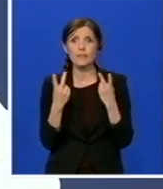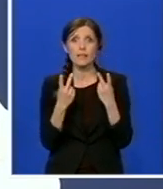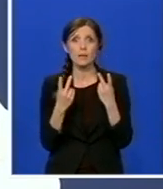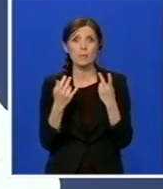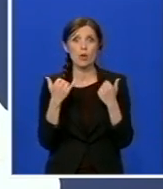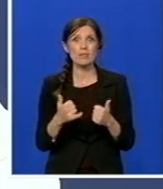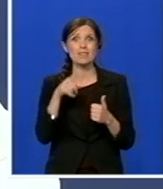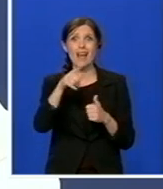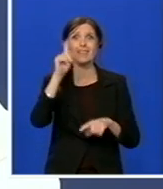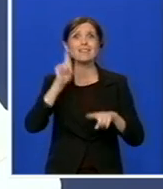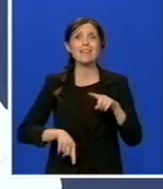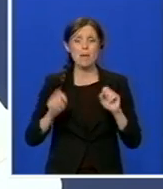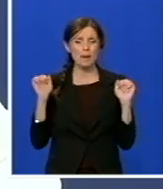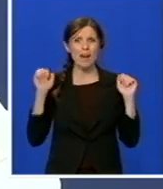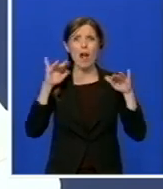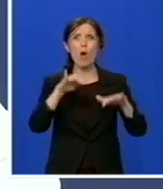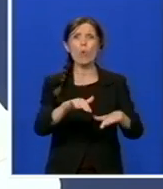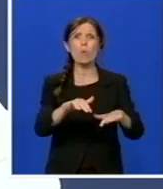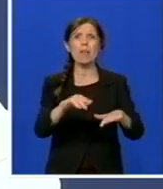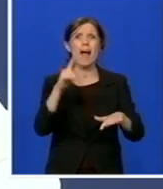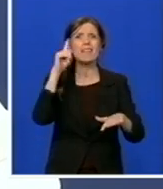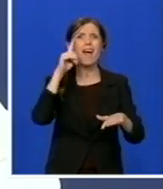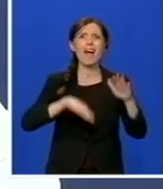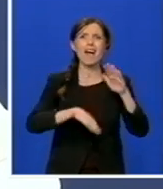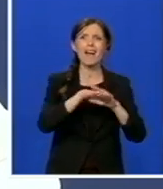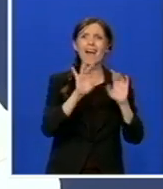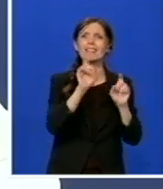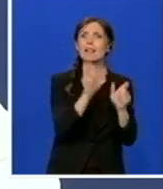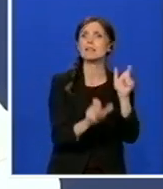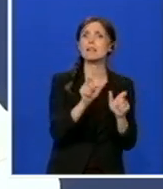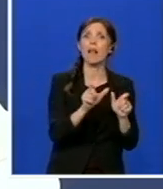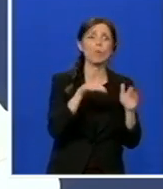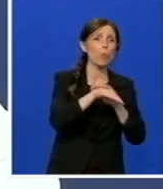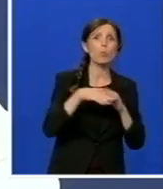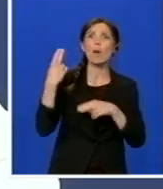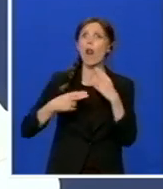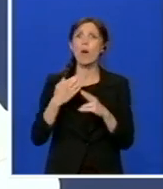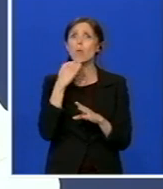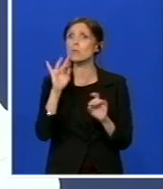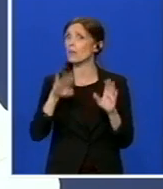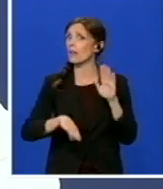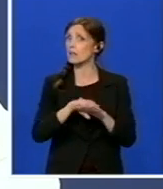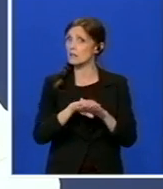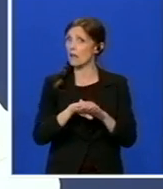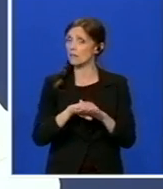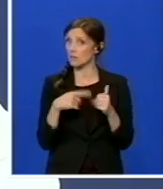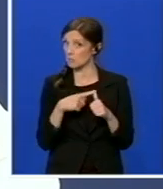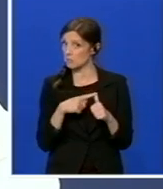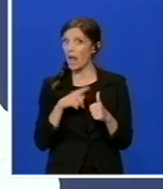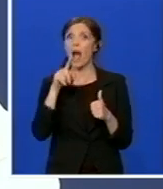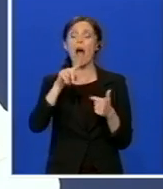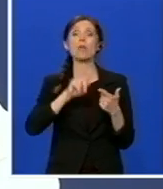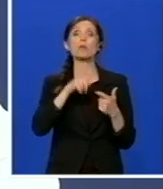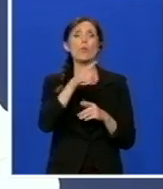snazi zabrana okupljanja više od 10 ljudi u zatvorenom i otvorenom? I to da u martu mesecu Skupština